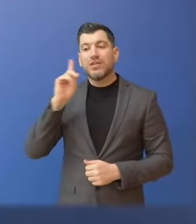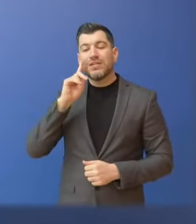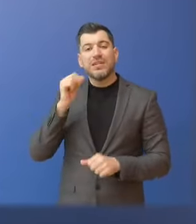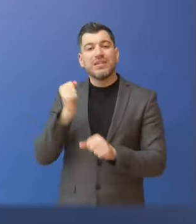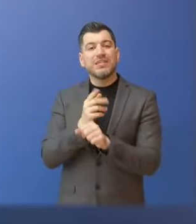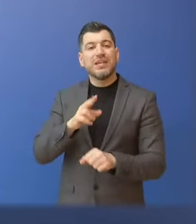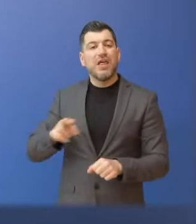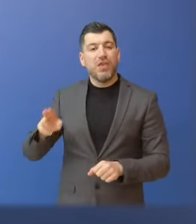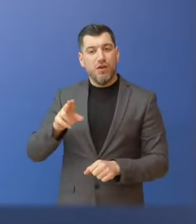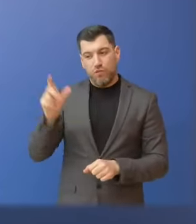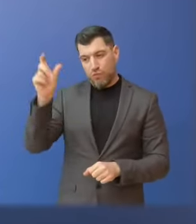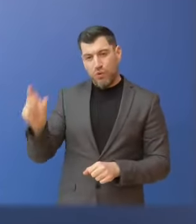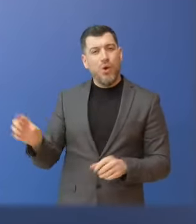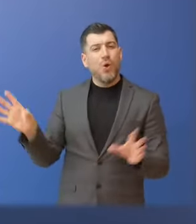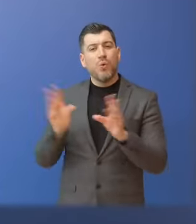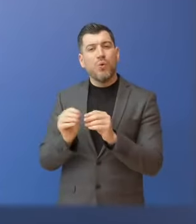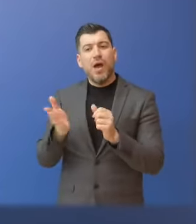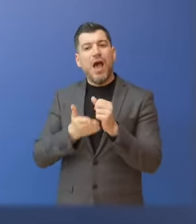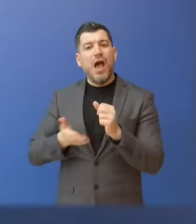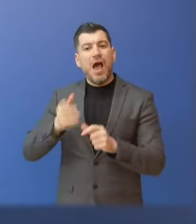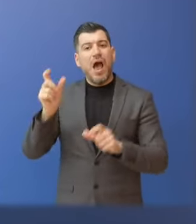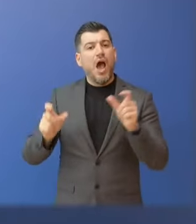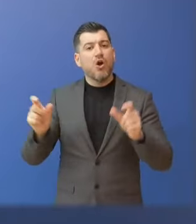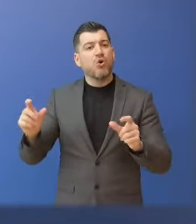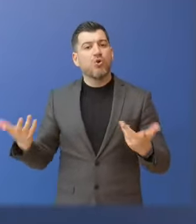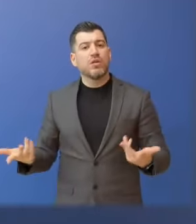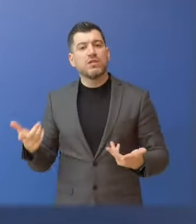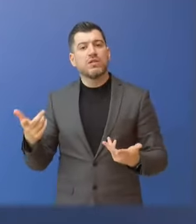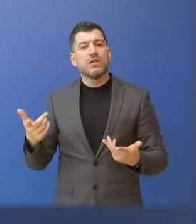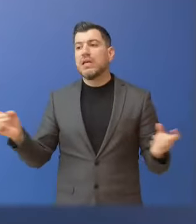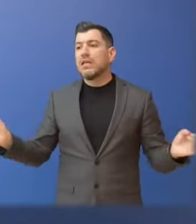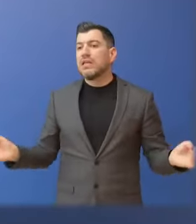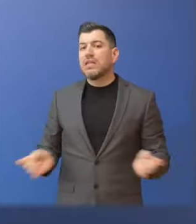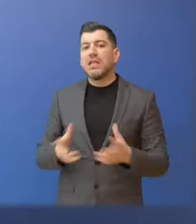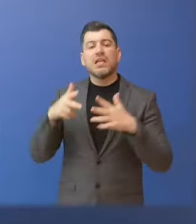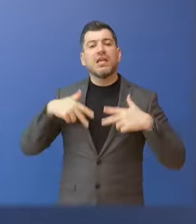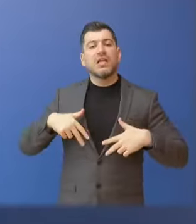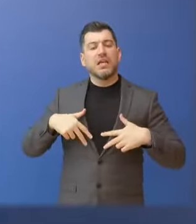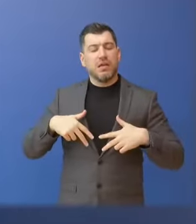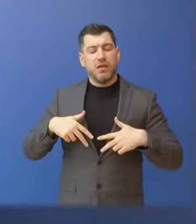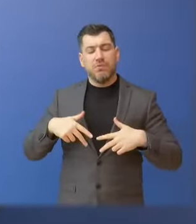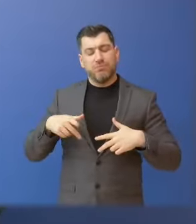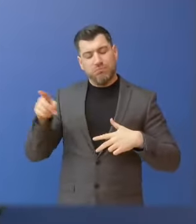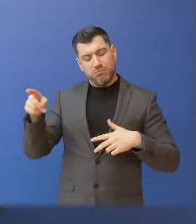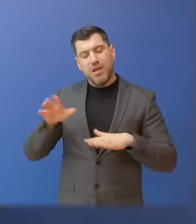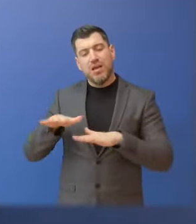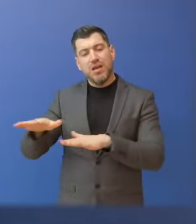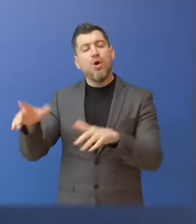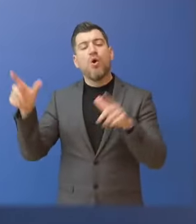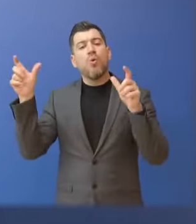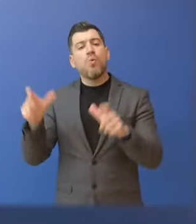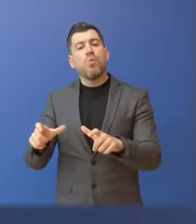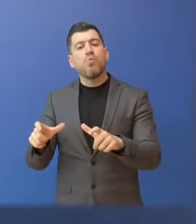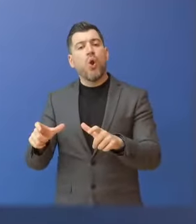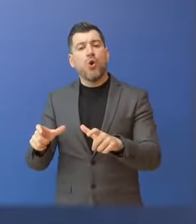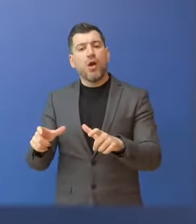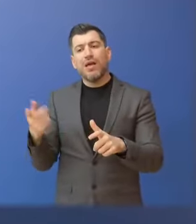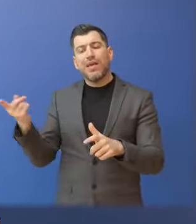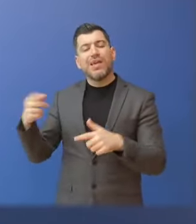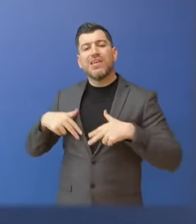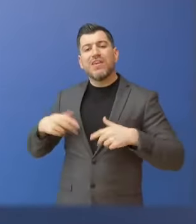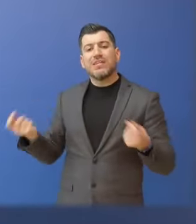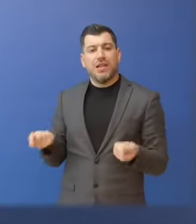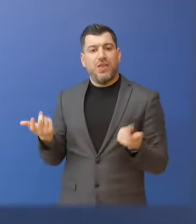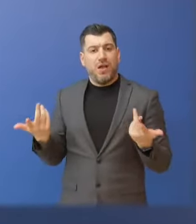τους αγρότες τι θα κάνει η κυβέρνηση αν προχωρήσουν σε μπλόκα ε αυτή είναι η πρώτη ερώτηση η δεύτερη ερώτηση μου αφορά το τον